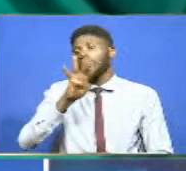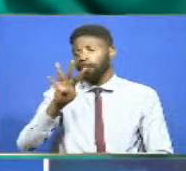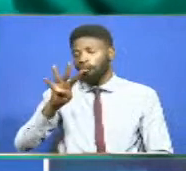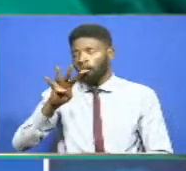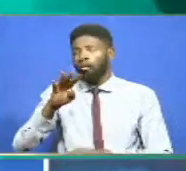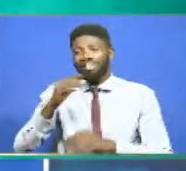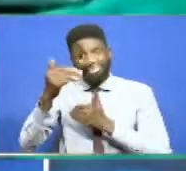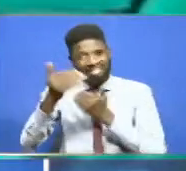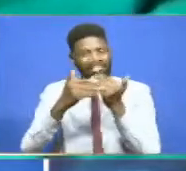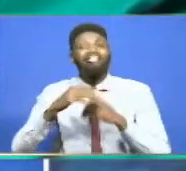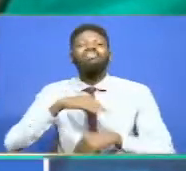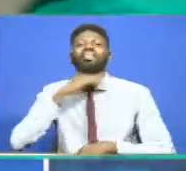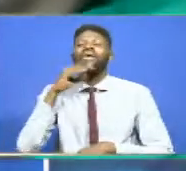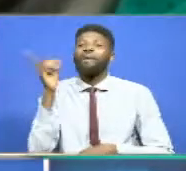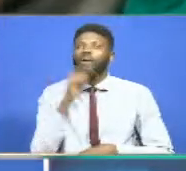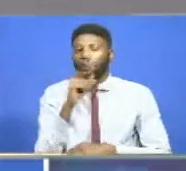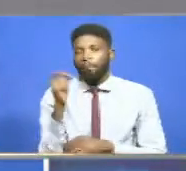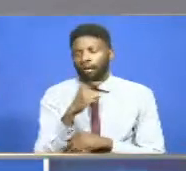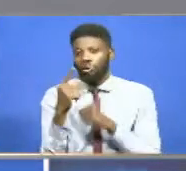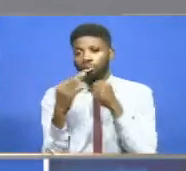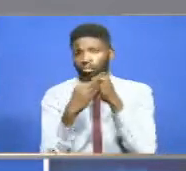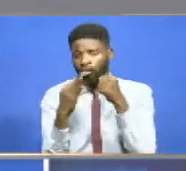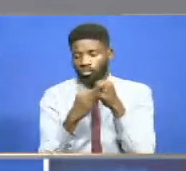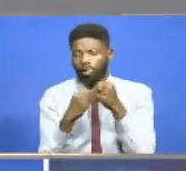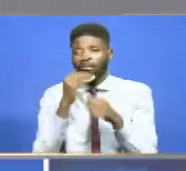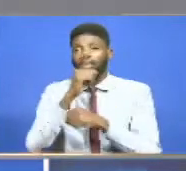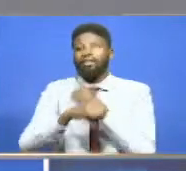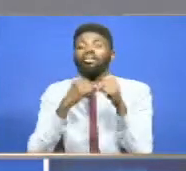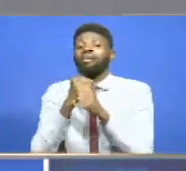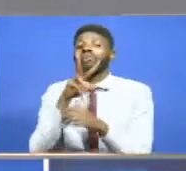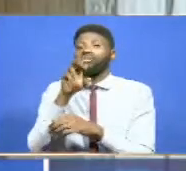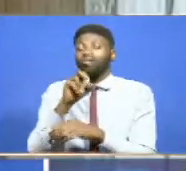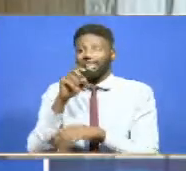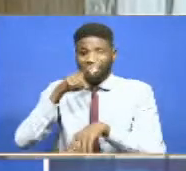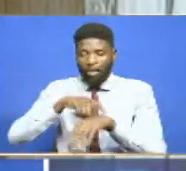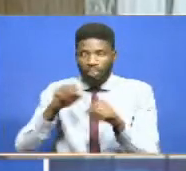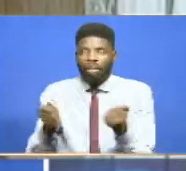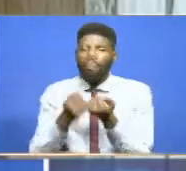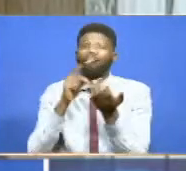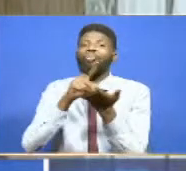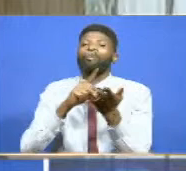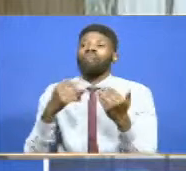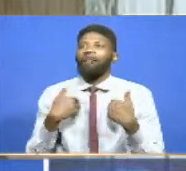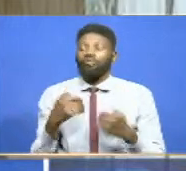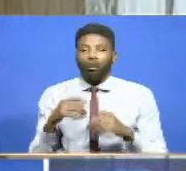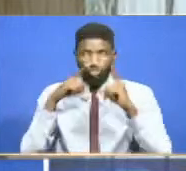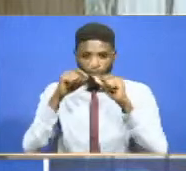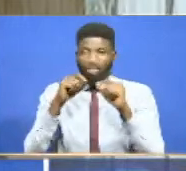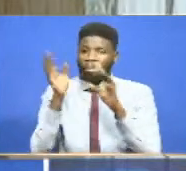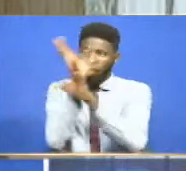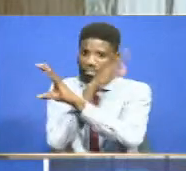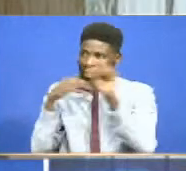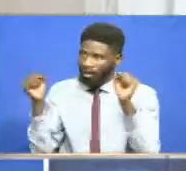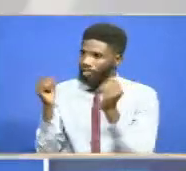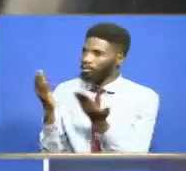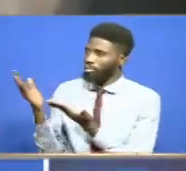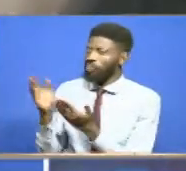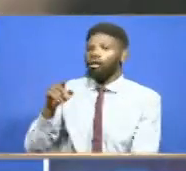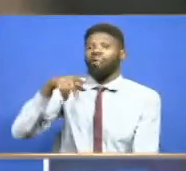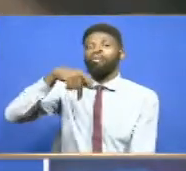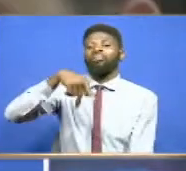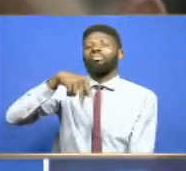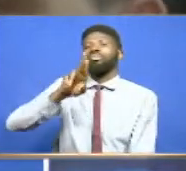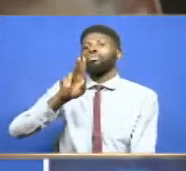mwaka 2020. Alipowekewa sumu na Novichok. Anadai Rais Vladimir Putin ndiye